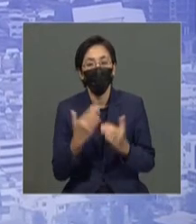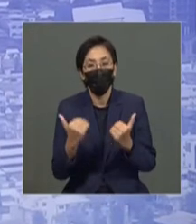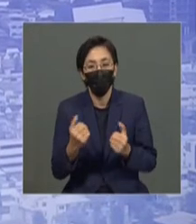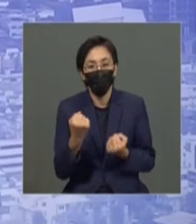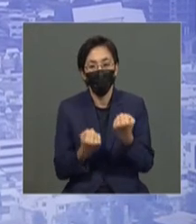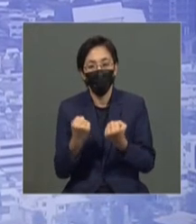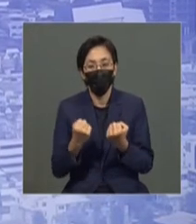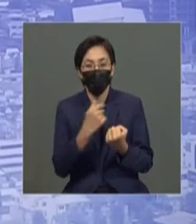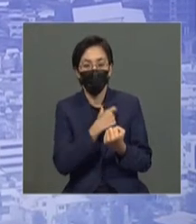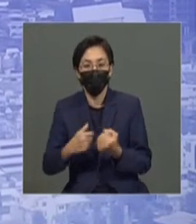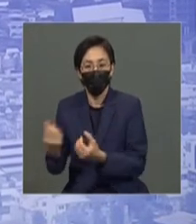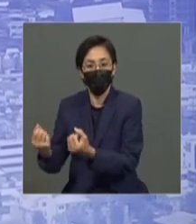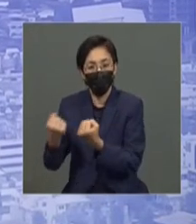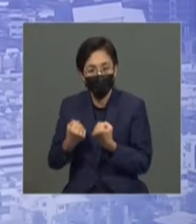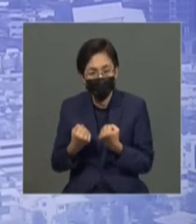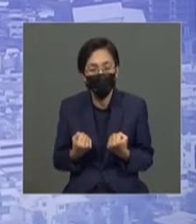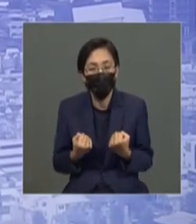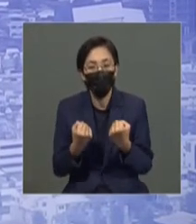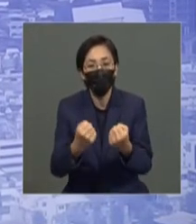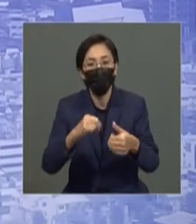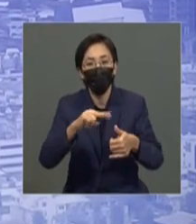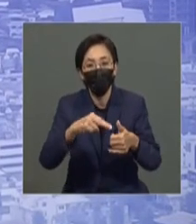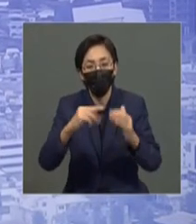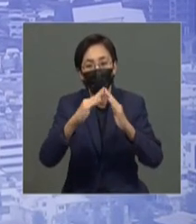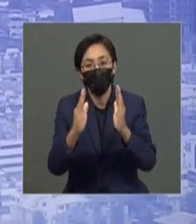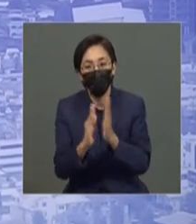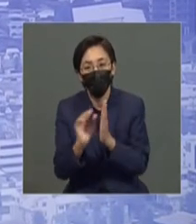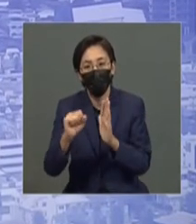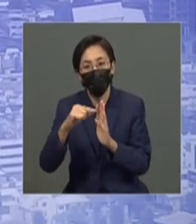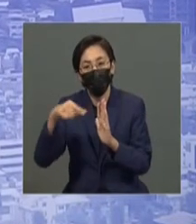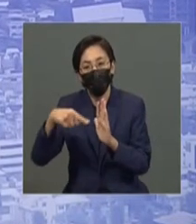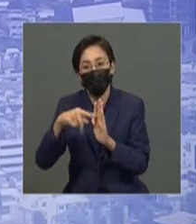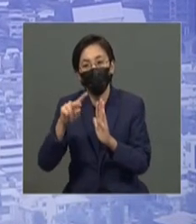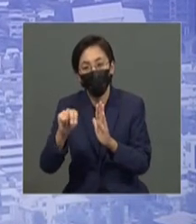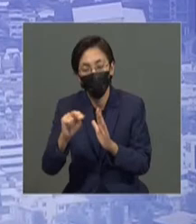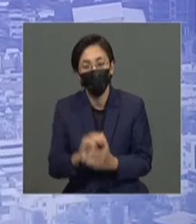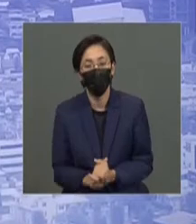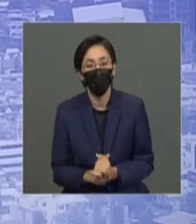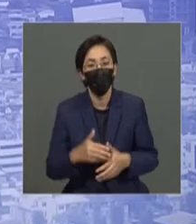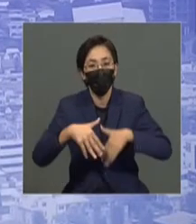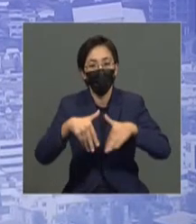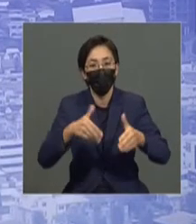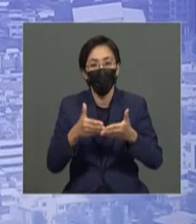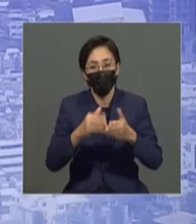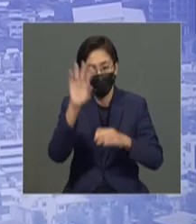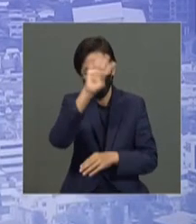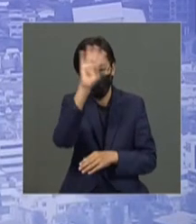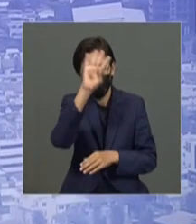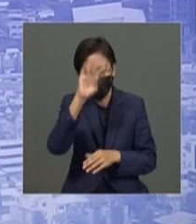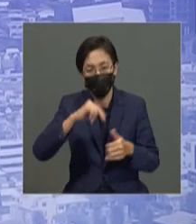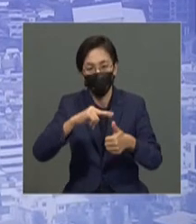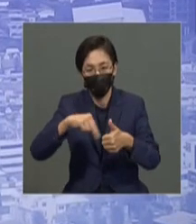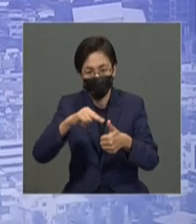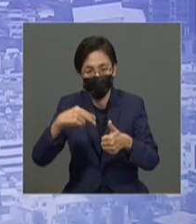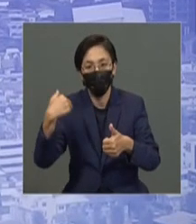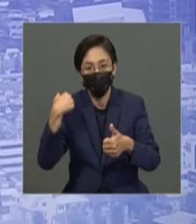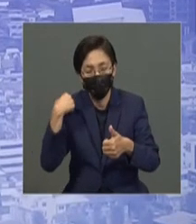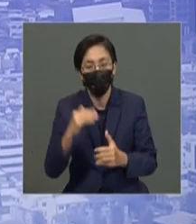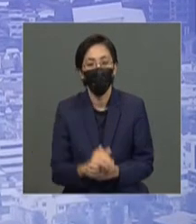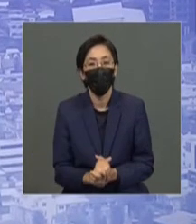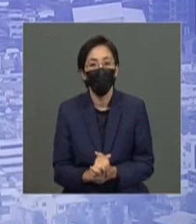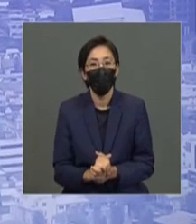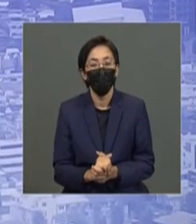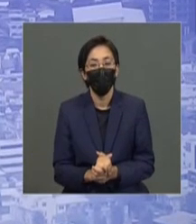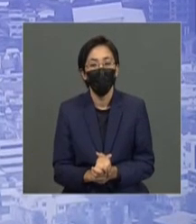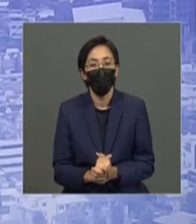านมีชุมชนตรวจที่วัดสะพานค่ะชุมชนคลองเตยยังมีการลงอยู่นะคะและมีจุดตรว